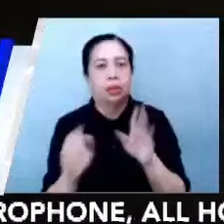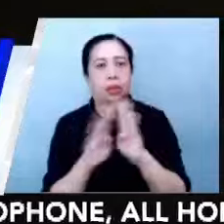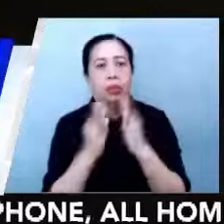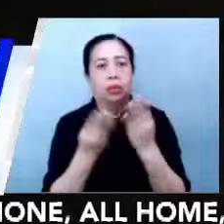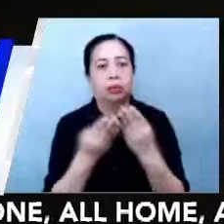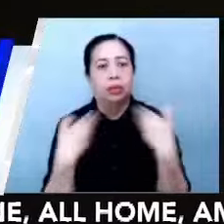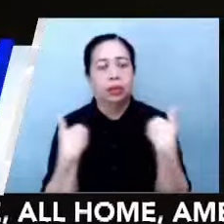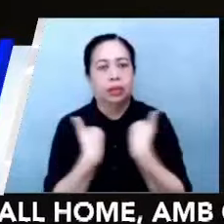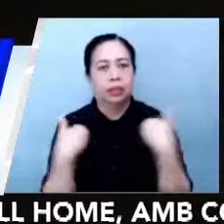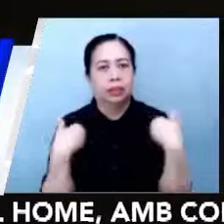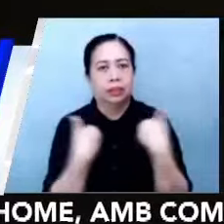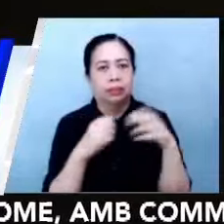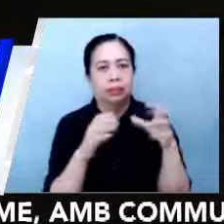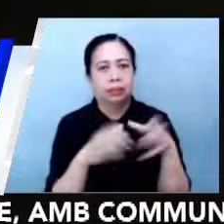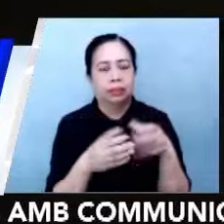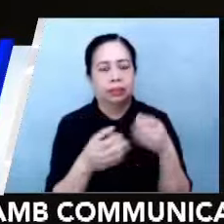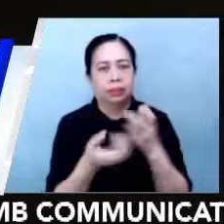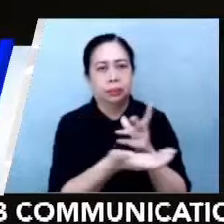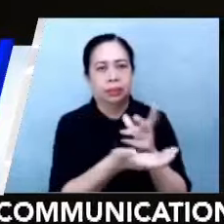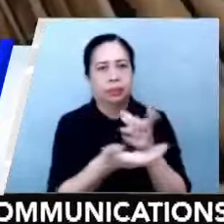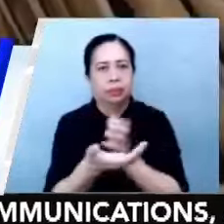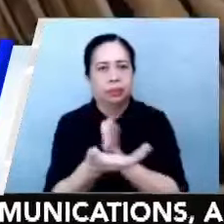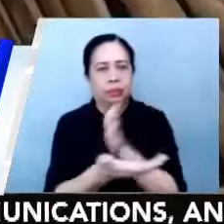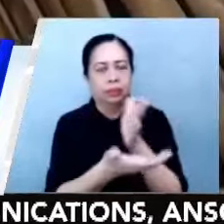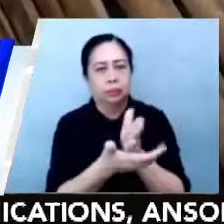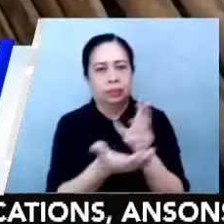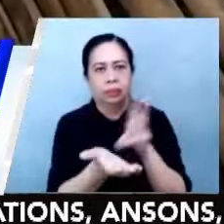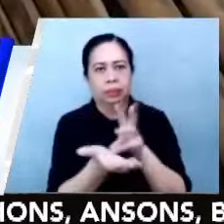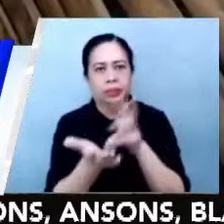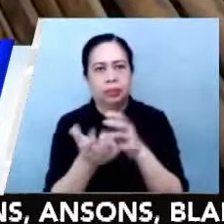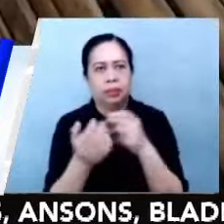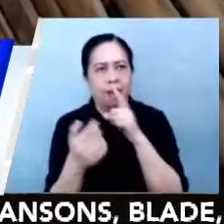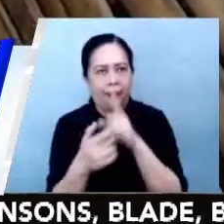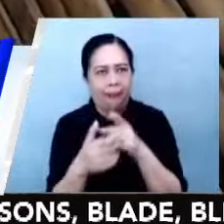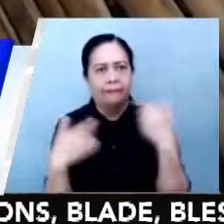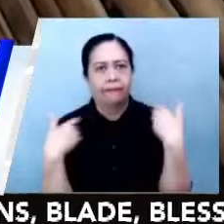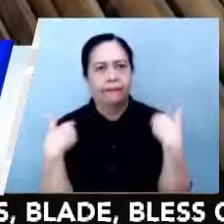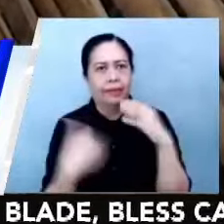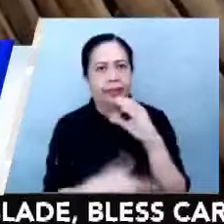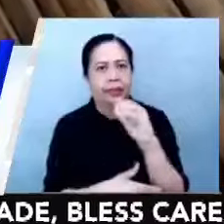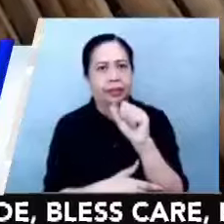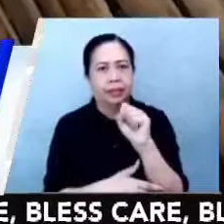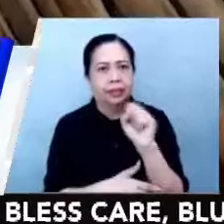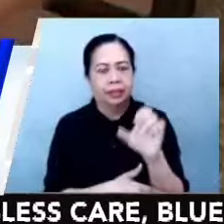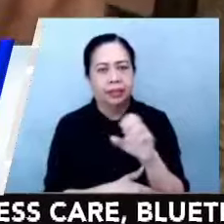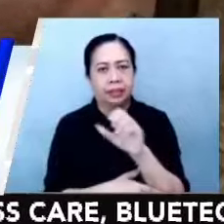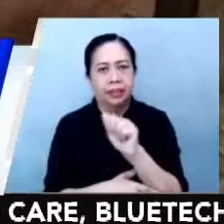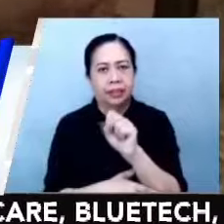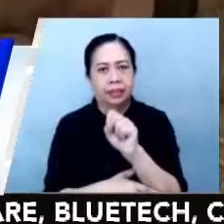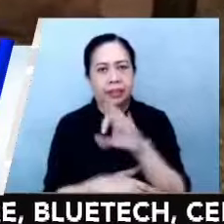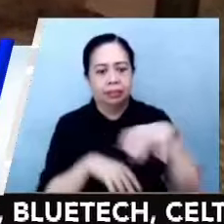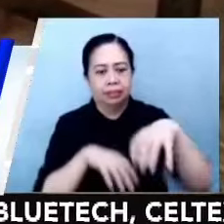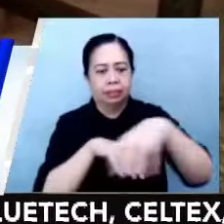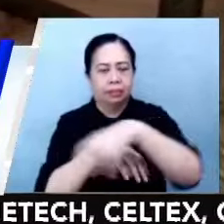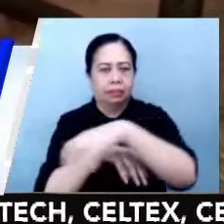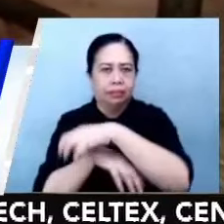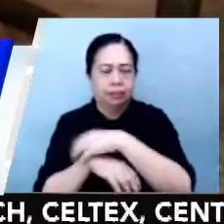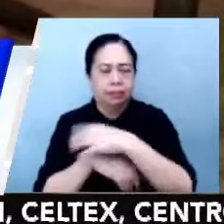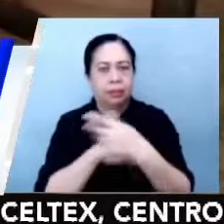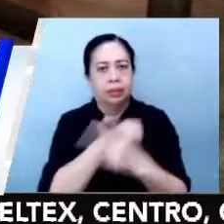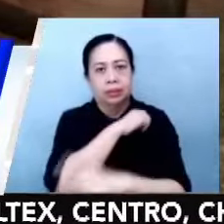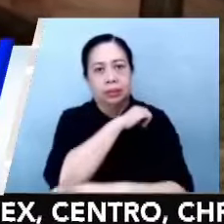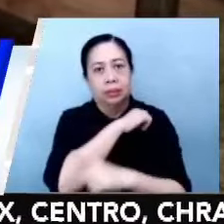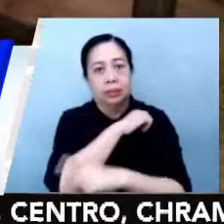bakuna. Uunahin ng mga bayan at lungsod na may mga kumpirmadong kaso ng ASF at mga kalapit nitong lugar. Sa kasalukuyan,